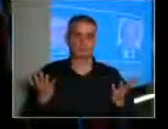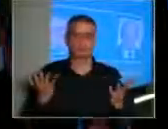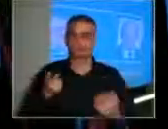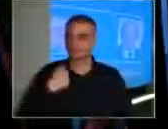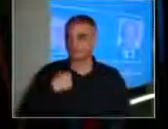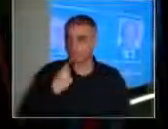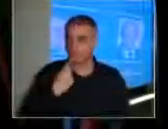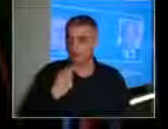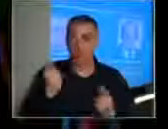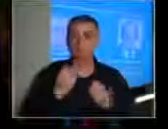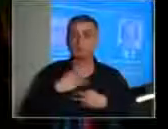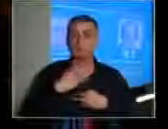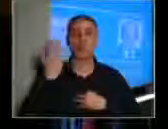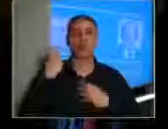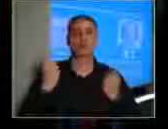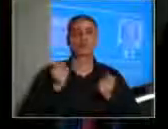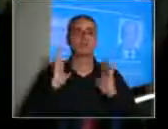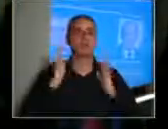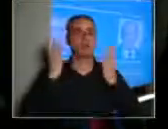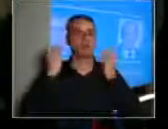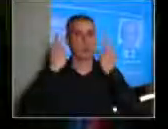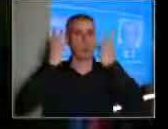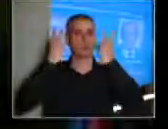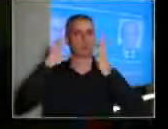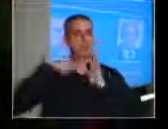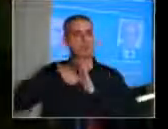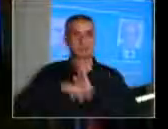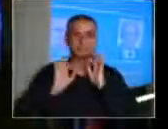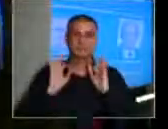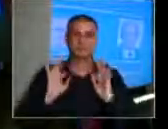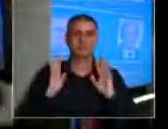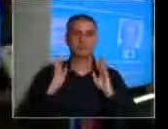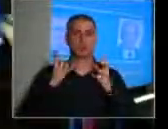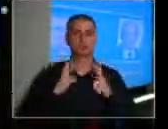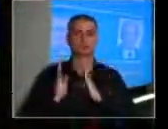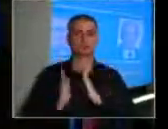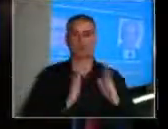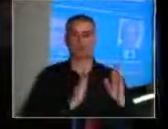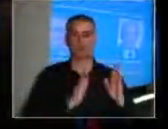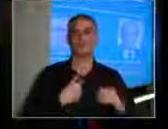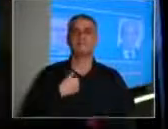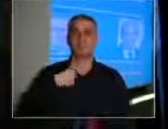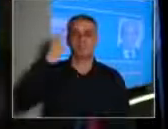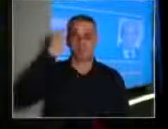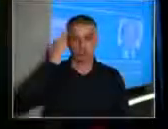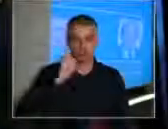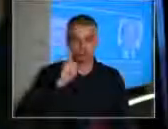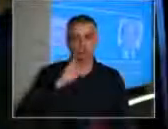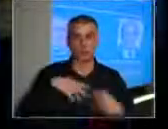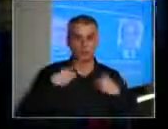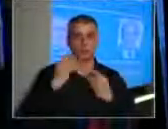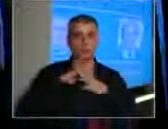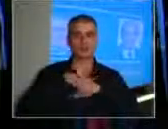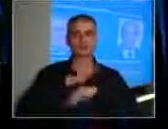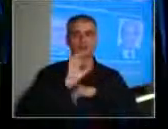אני אומר שהקמפיין שלנו היה קמפיין מאוד ערכי, מאוד יסודי, מאוד שיטתי, ואני חושב שהוא נותן את